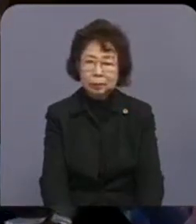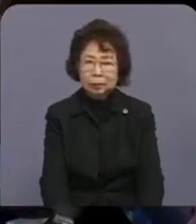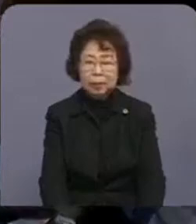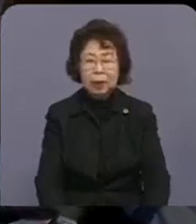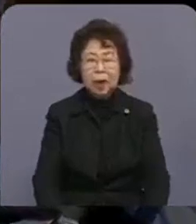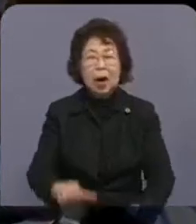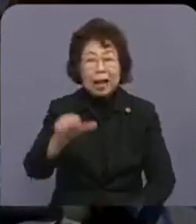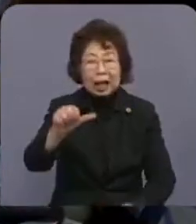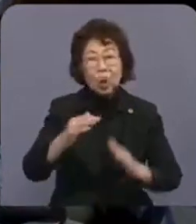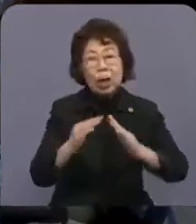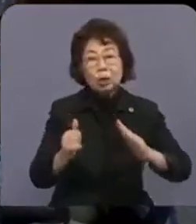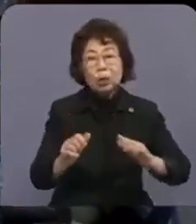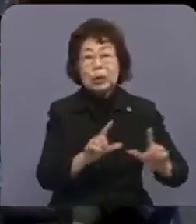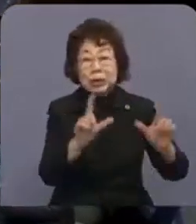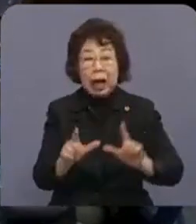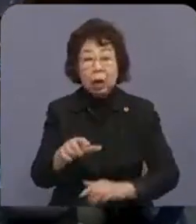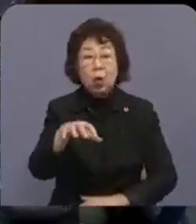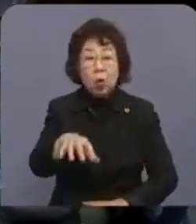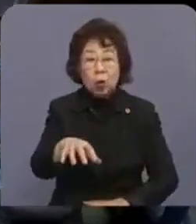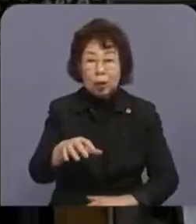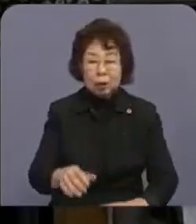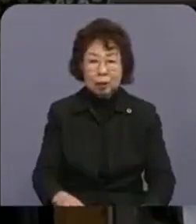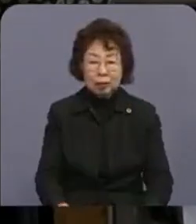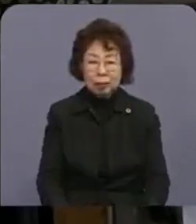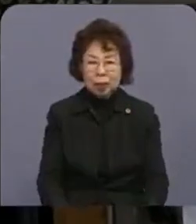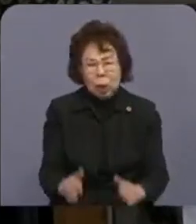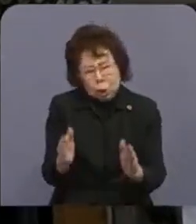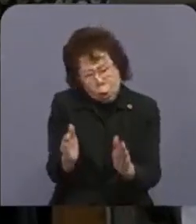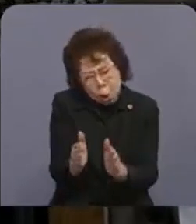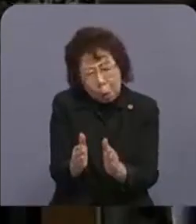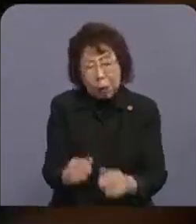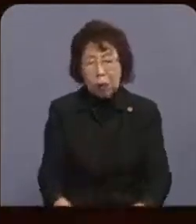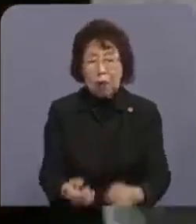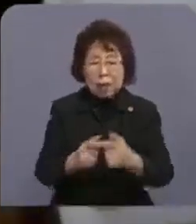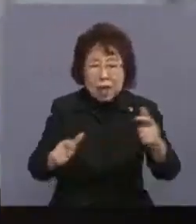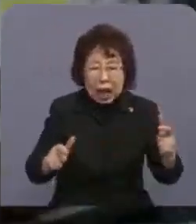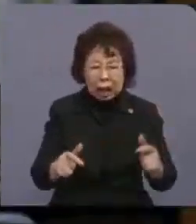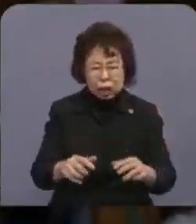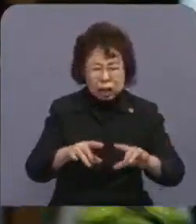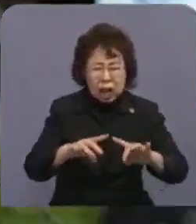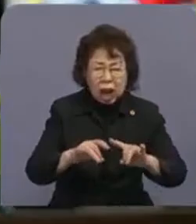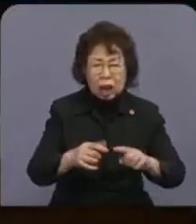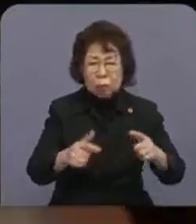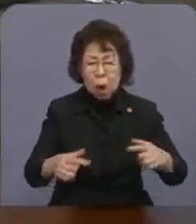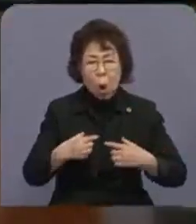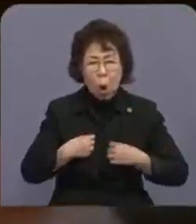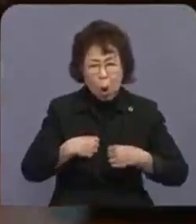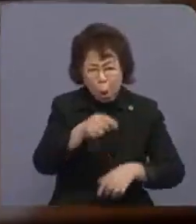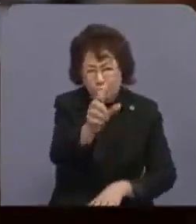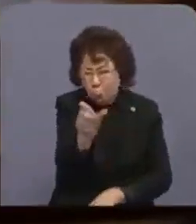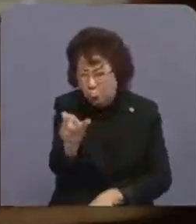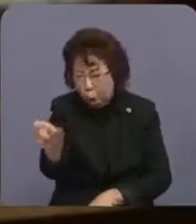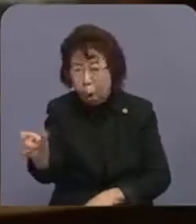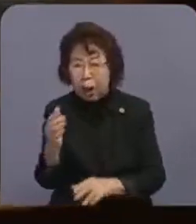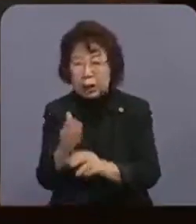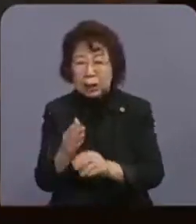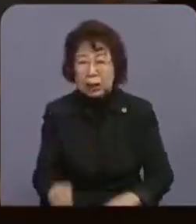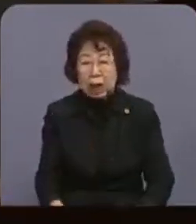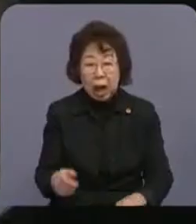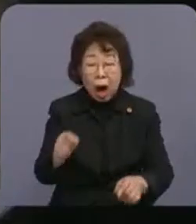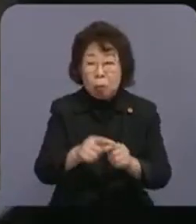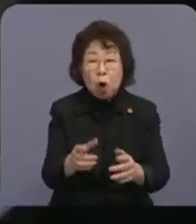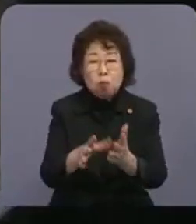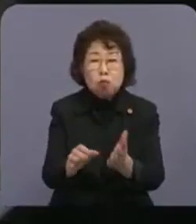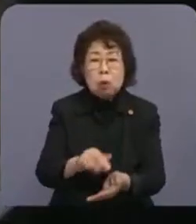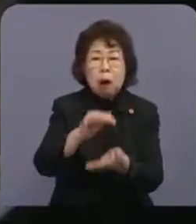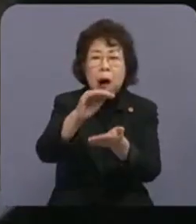다섯 식구가 사는 단독주택입니다. 좁은 거실에 각종 가전제품과 옷걸이가 놓여 있고 선반에